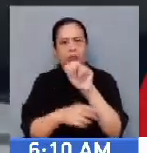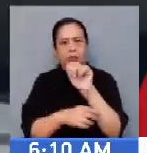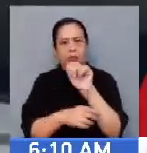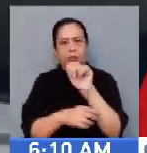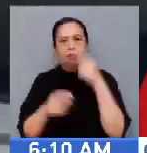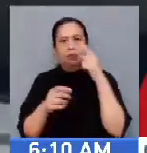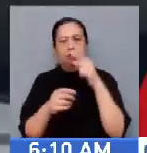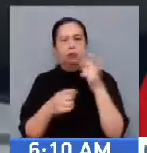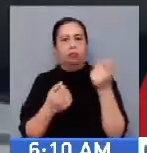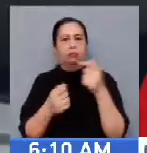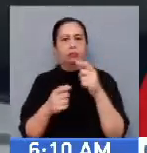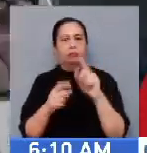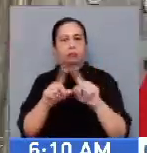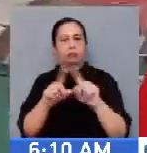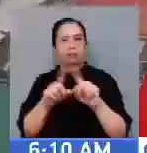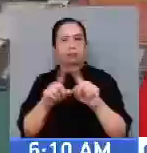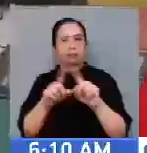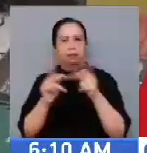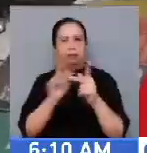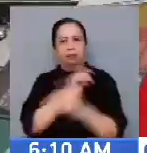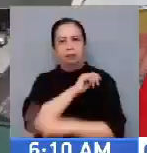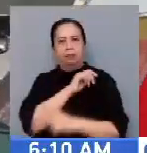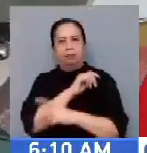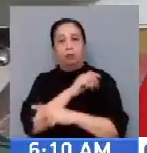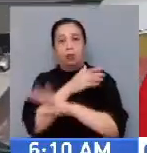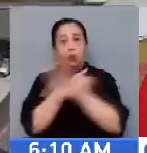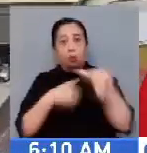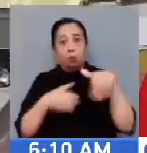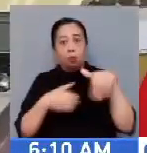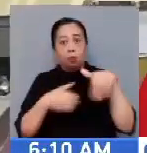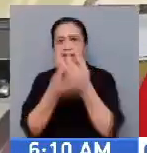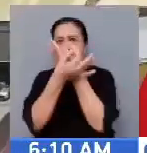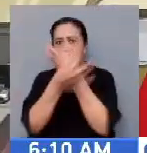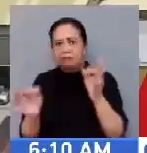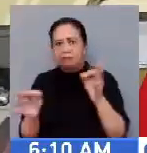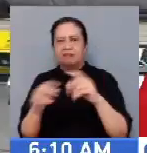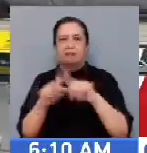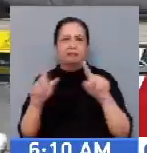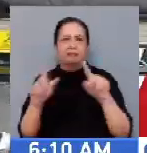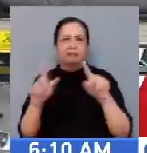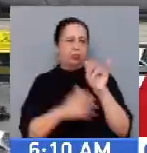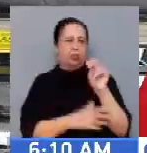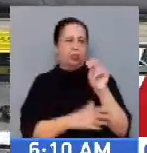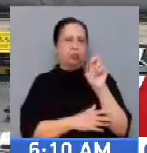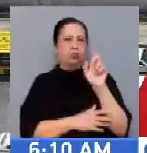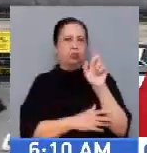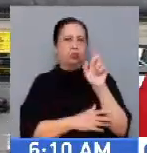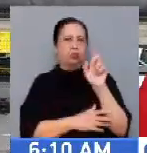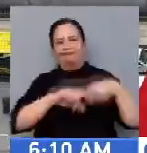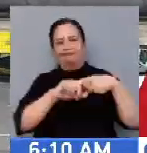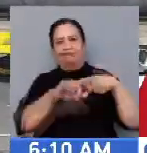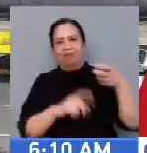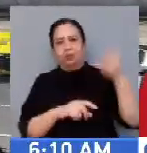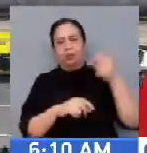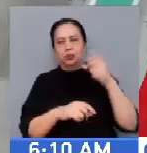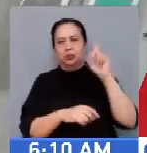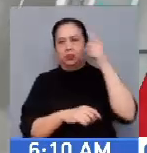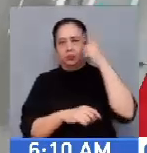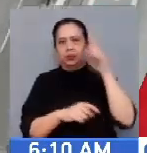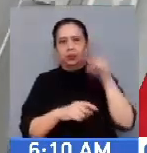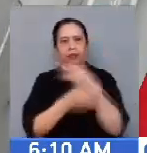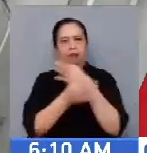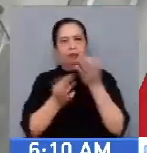sweeper flights, lahat libre. Pero simula June 1, isususpindi na ng gobyerno ang libreng hatid o